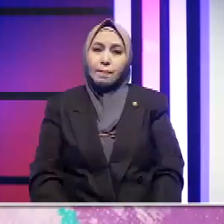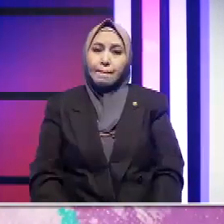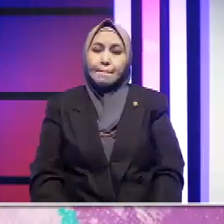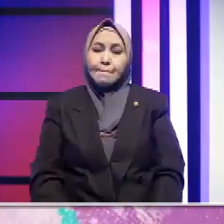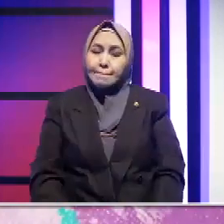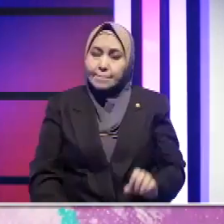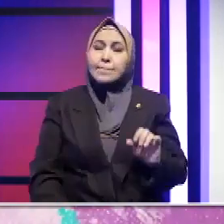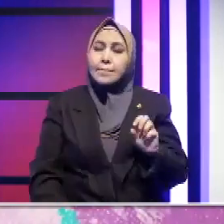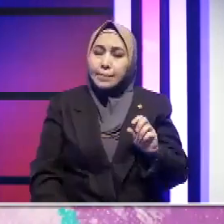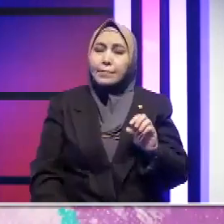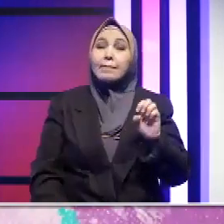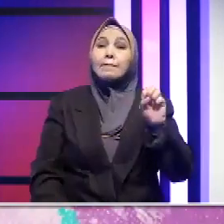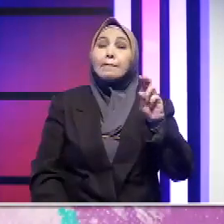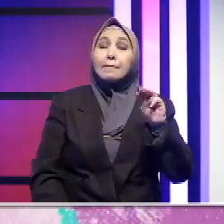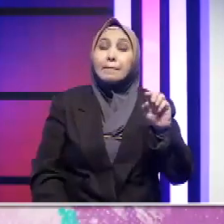Hai nih